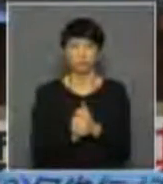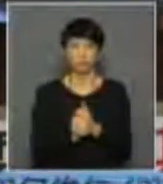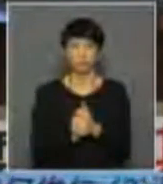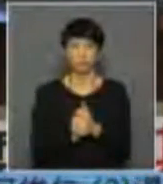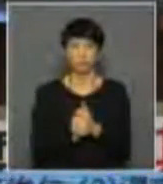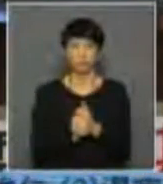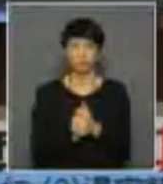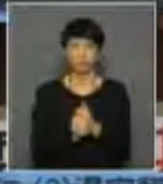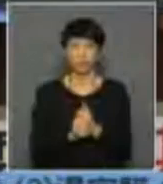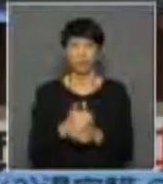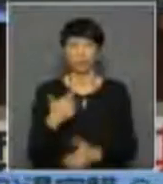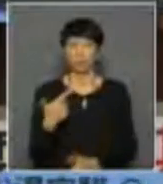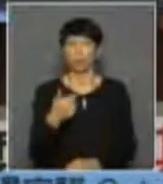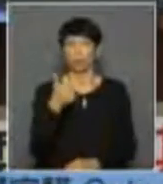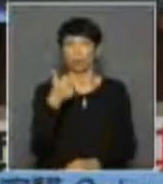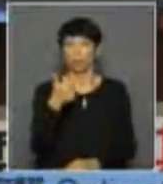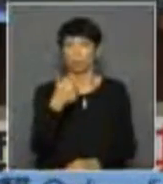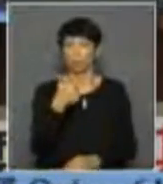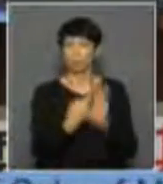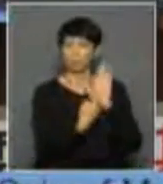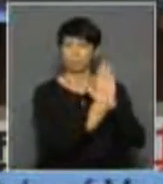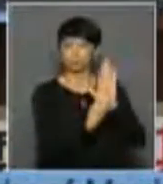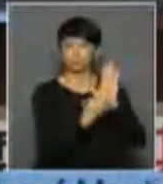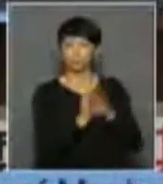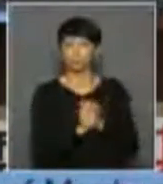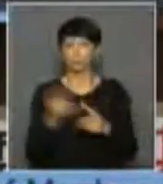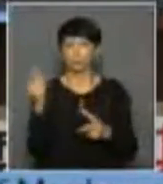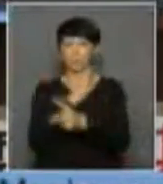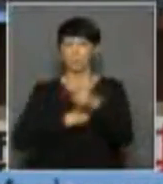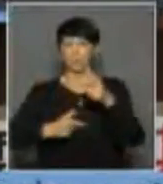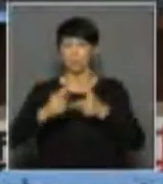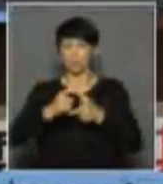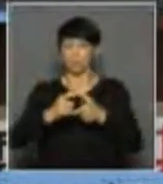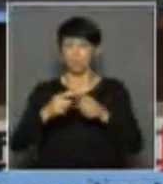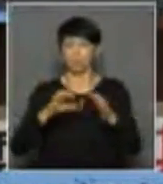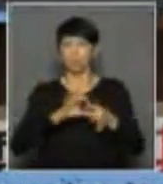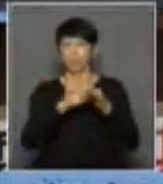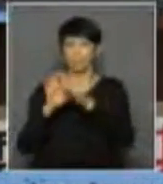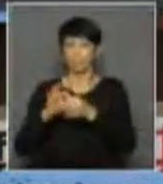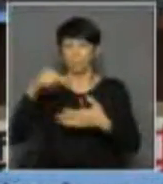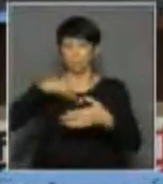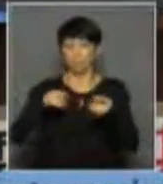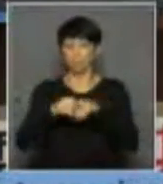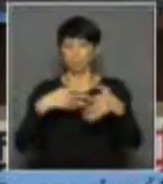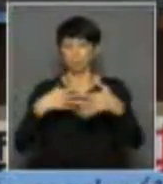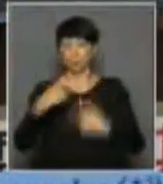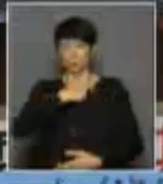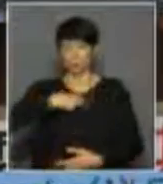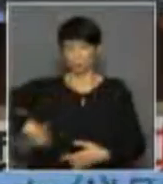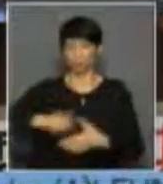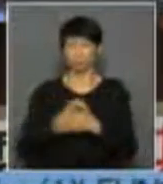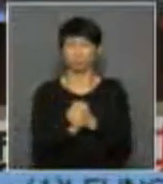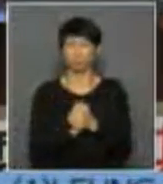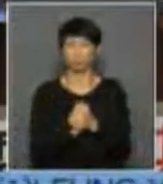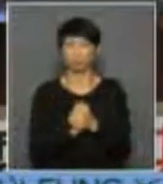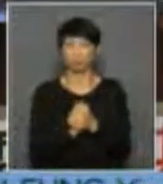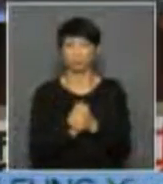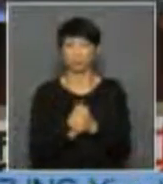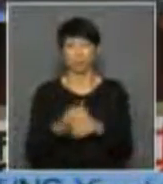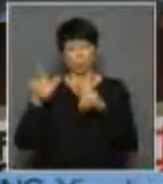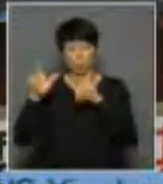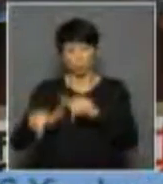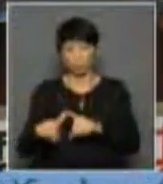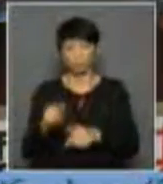有個很好的例子，我相信經民聯入面的同事呢、議員，他們都很熟悉的